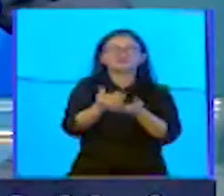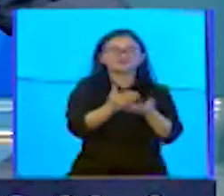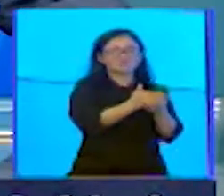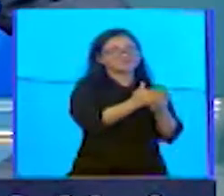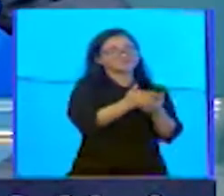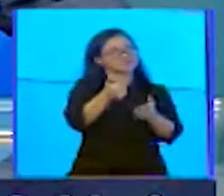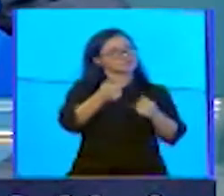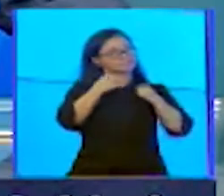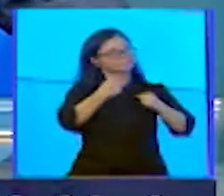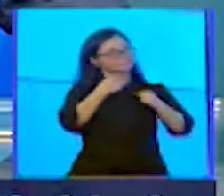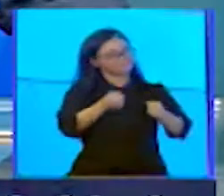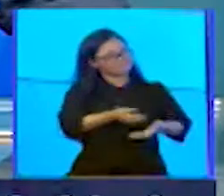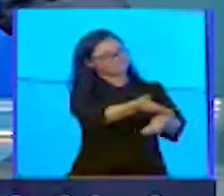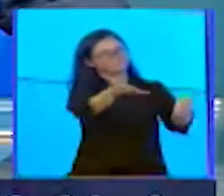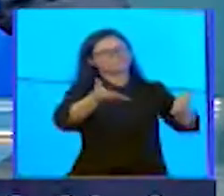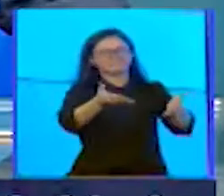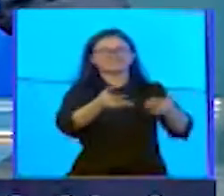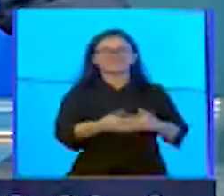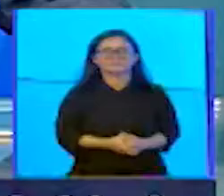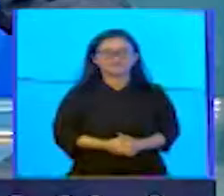menjadi penyemangat dalam menjalani tugasnya.